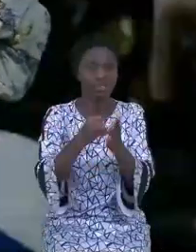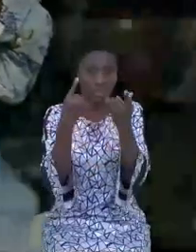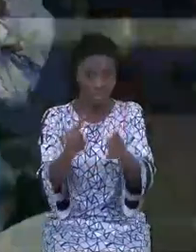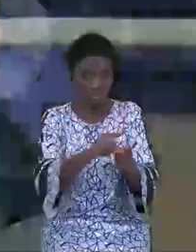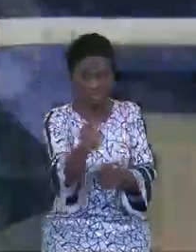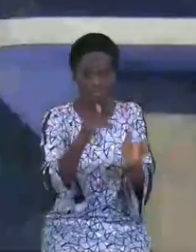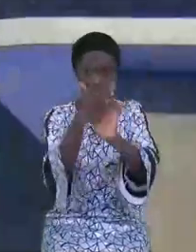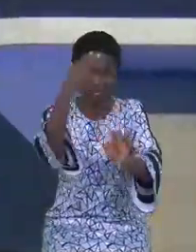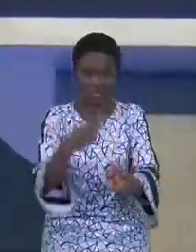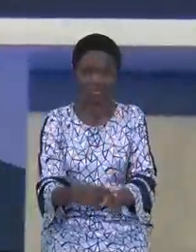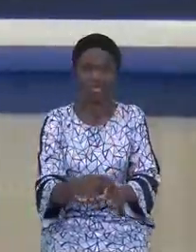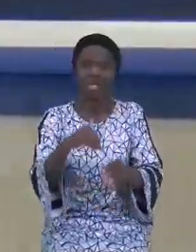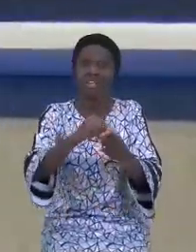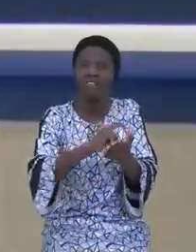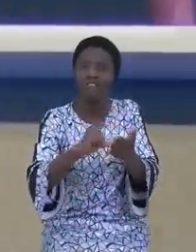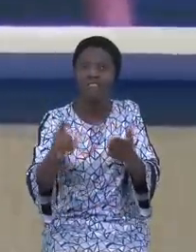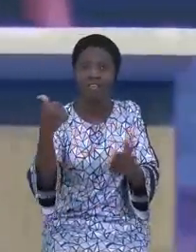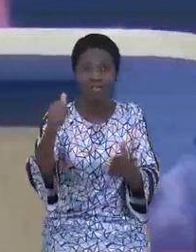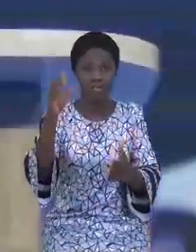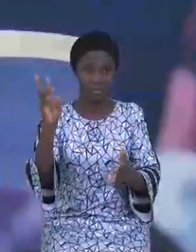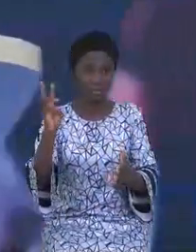Verset 16, il nous dit,